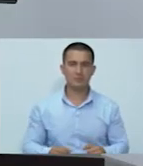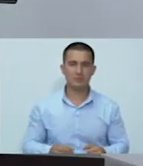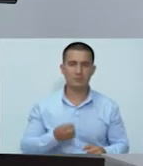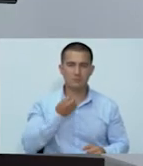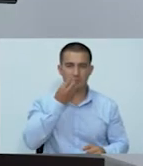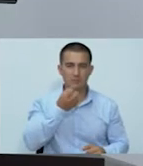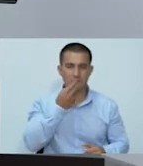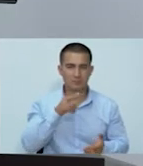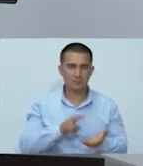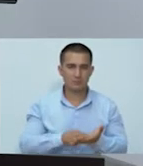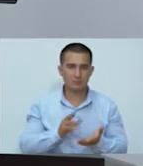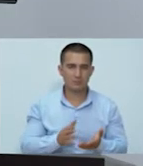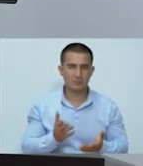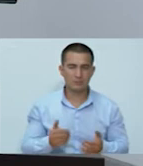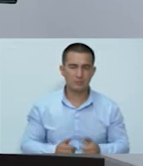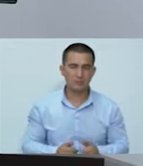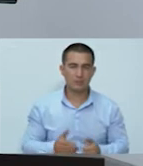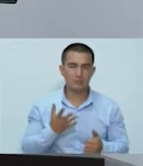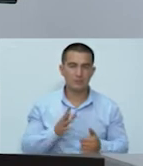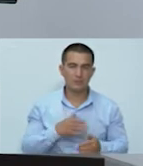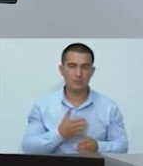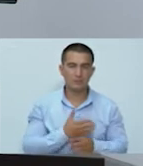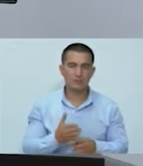gulimizni yopishtiramiz. Shu bilan